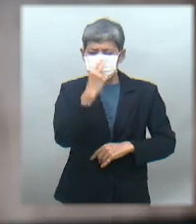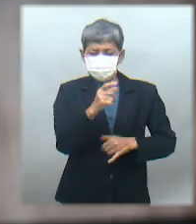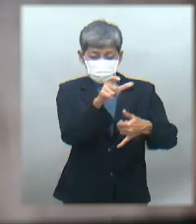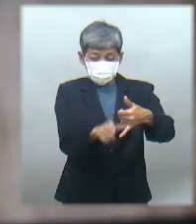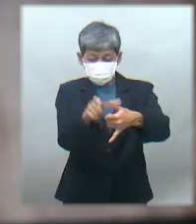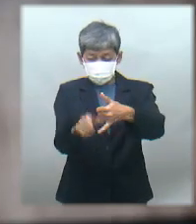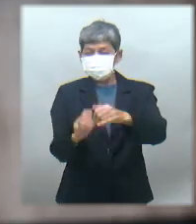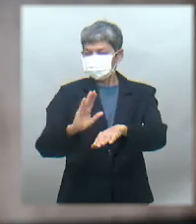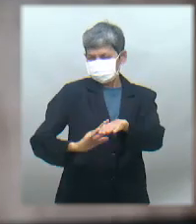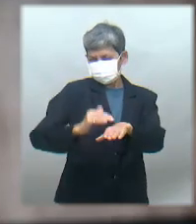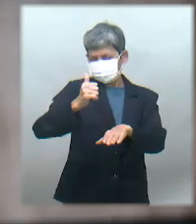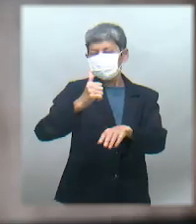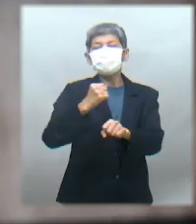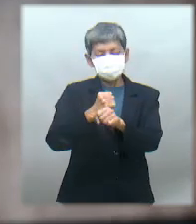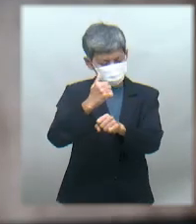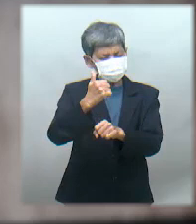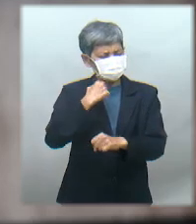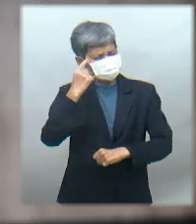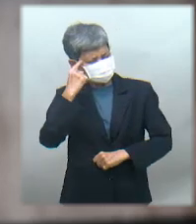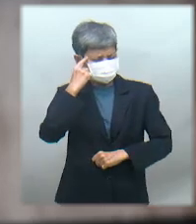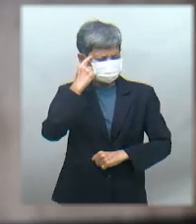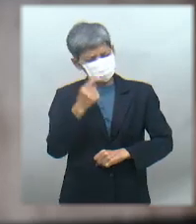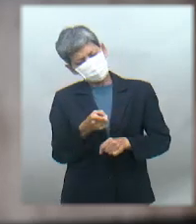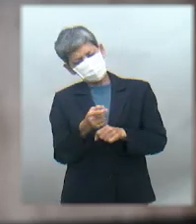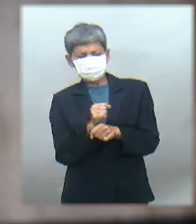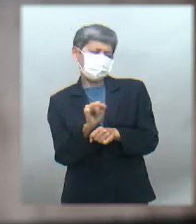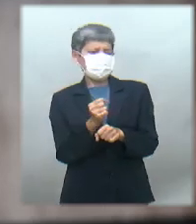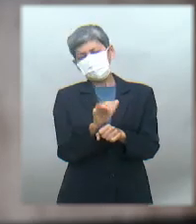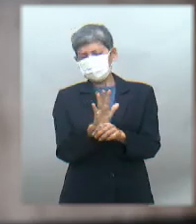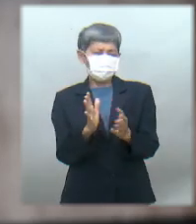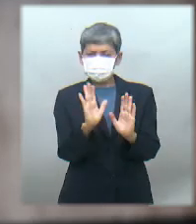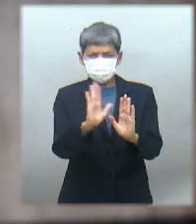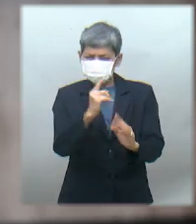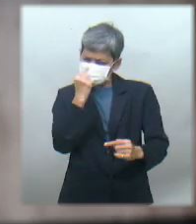สนให้ ขี่ płามสามารถทฝัษะก่อนทจะตดสนไต้